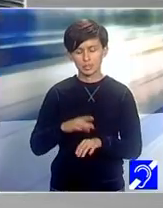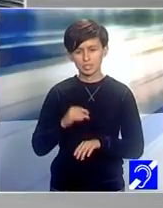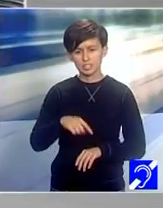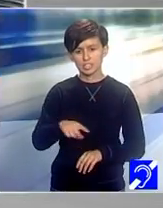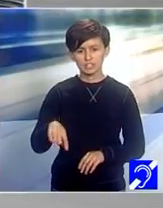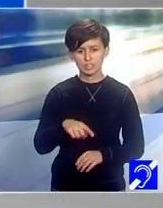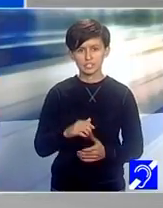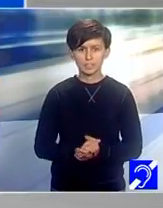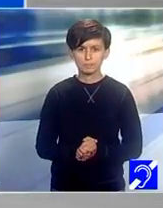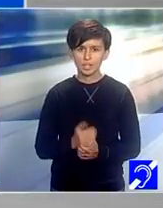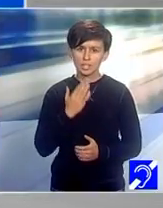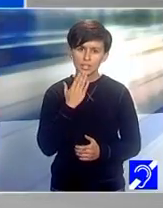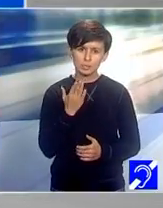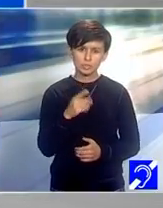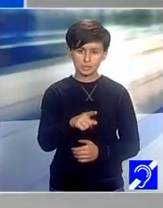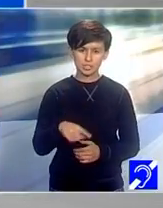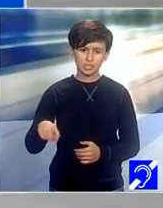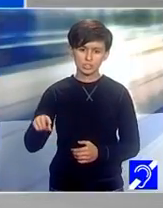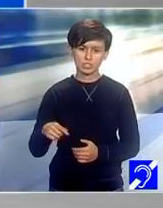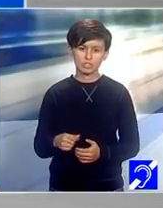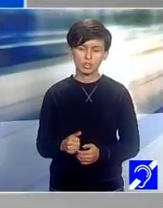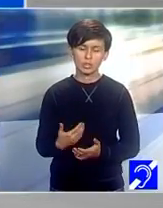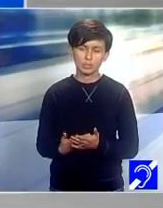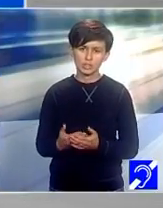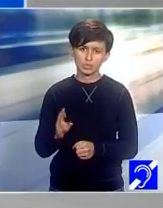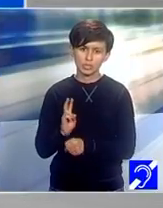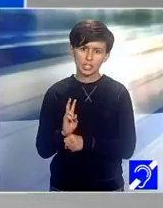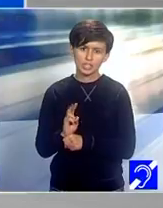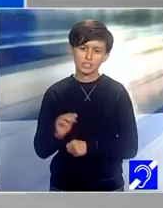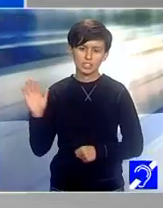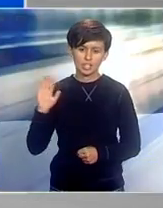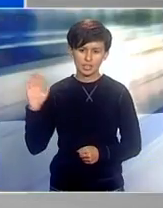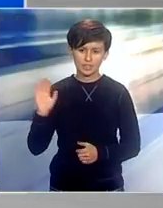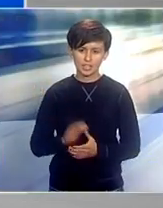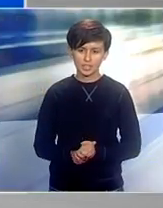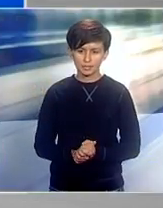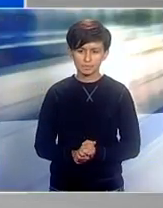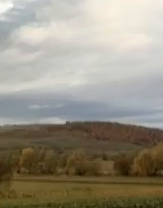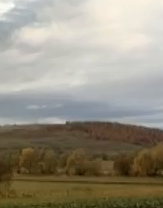Mulțumesc, Ovidiu! Mulțumesc. Vă mulțumesc și dumneavoastră, doamnelor și domnilor, că ați fost alături de noi. La revedere!